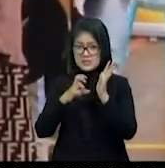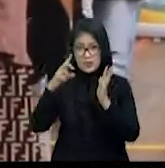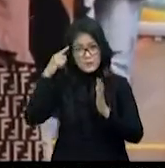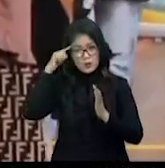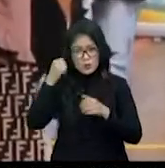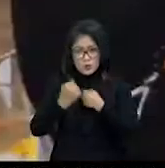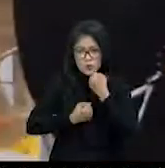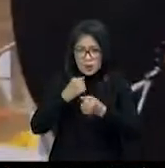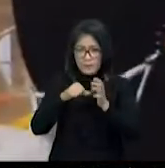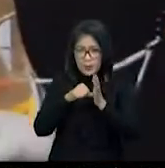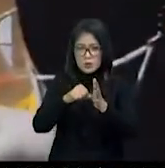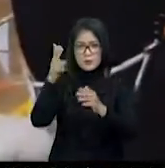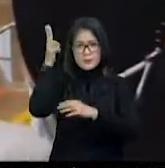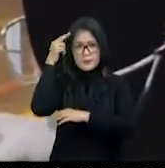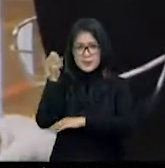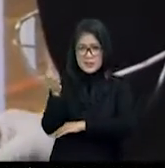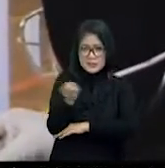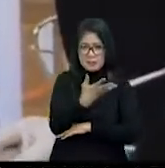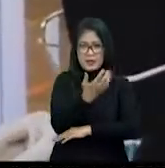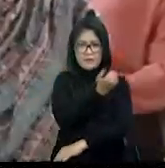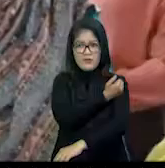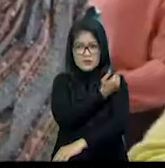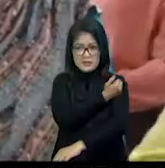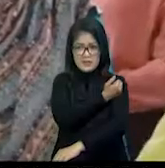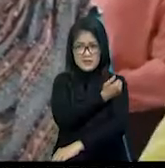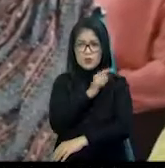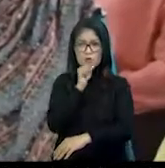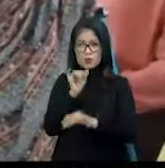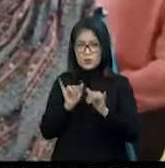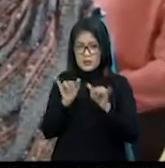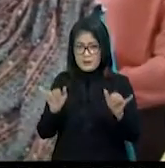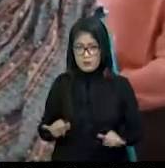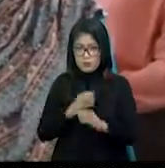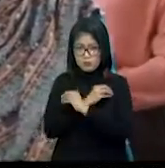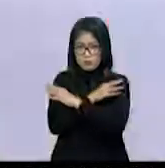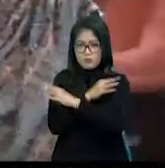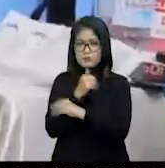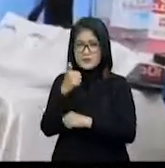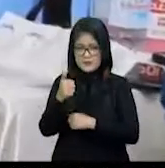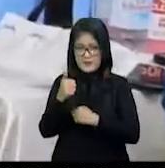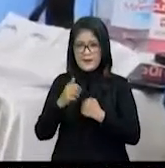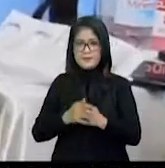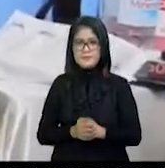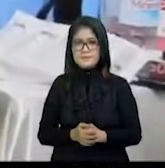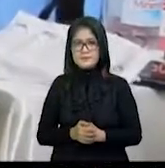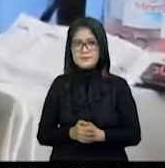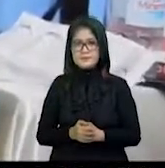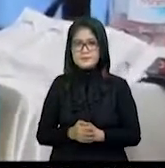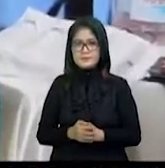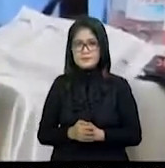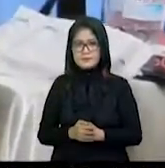membantu pemerintah dalam percepatan vaksinasi agar mencapai kekebalan kelompok. Dari Kabupaten Kuningan, Jawa Barat, Miftahuddin, iNews melaporkan.